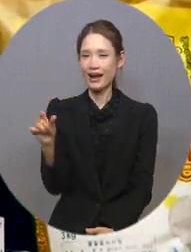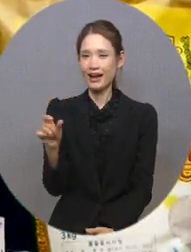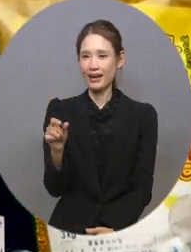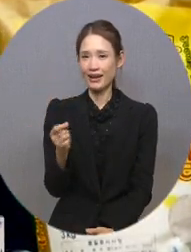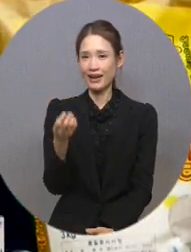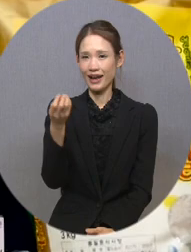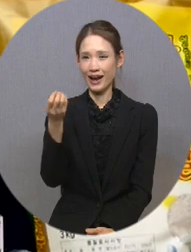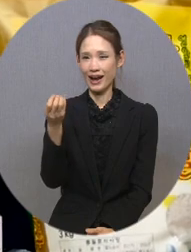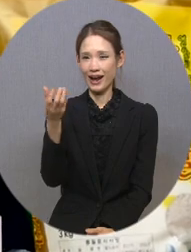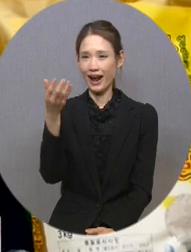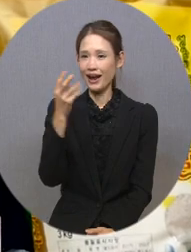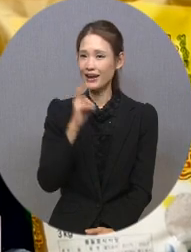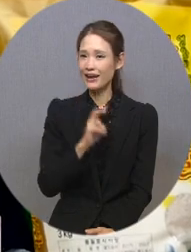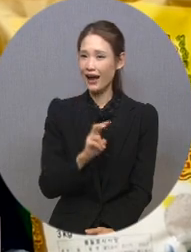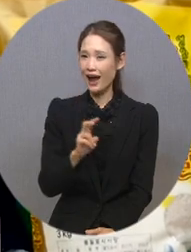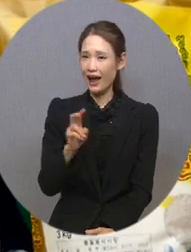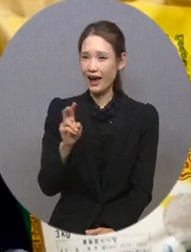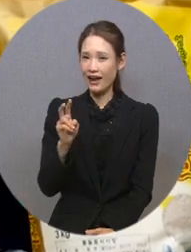뜬다.